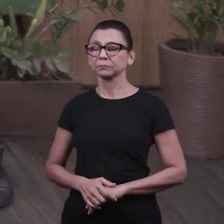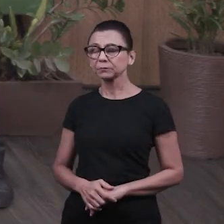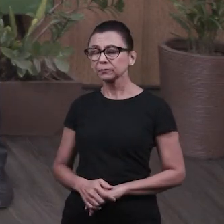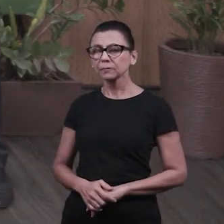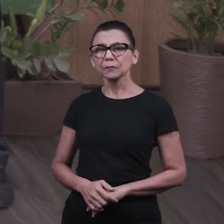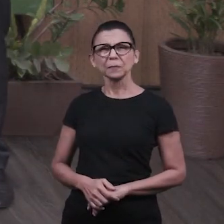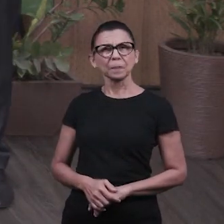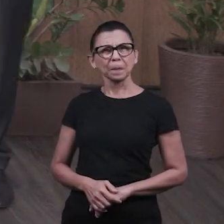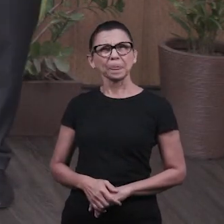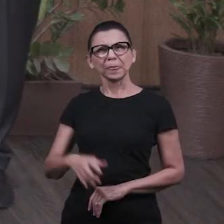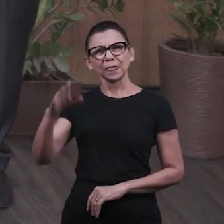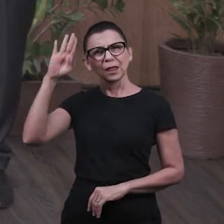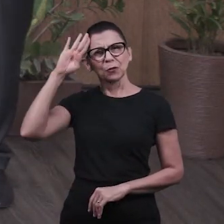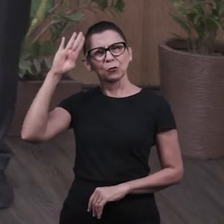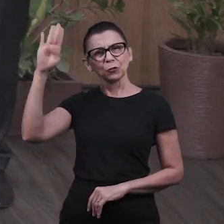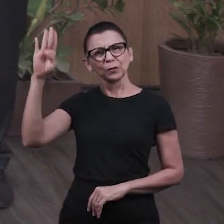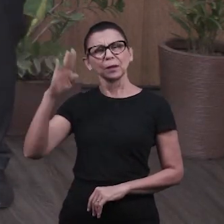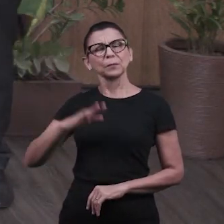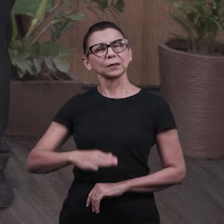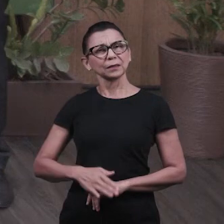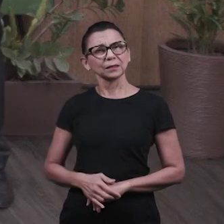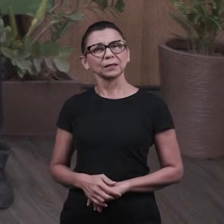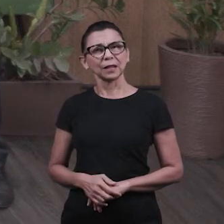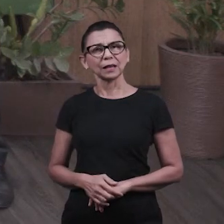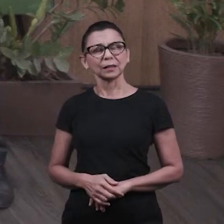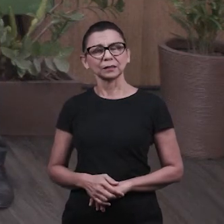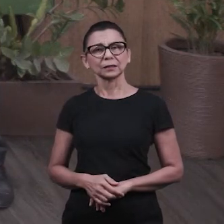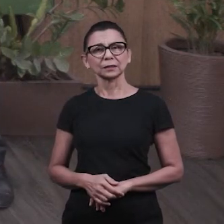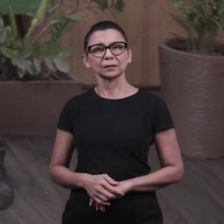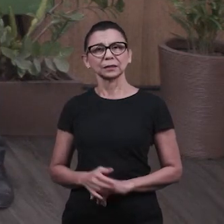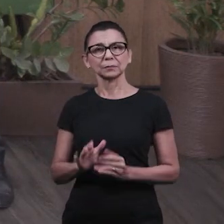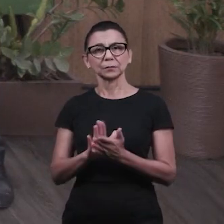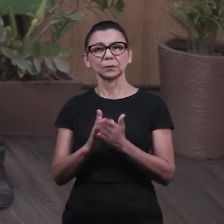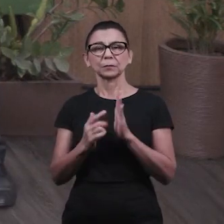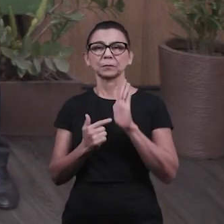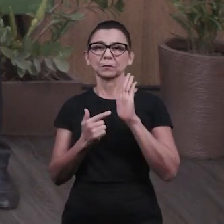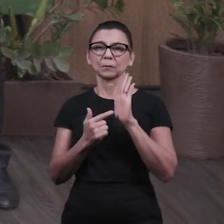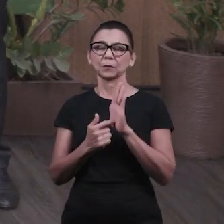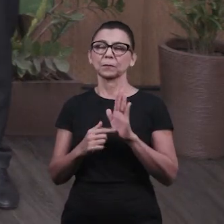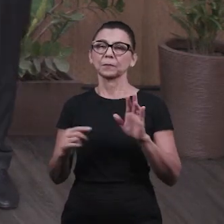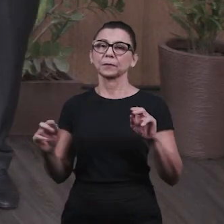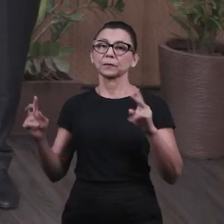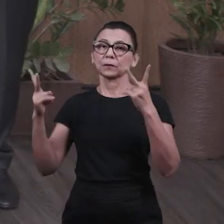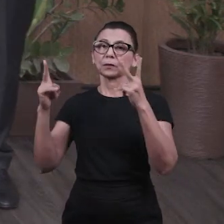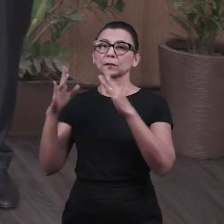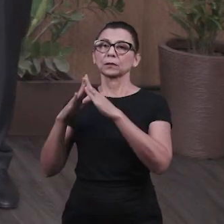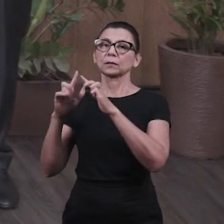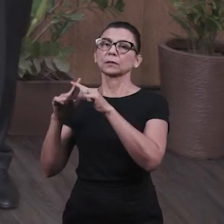éléments fondamentaux dans la Bible et pour la victoire de l'Église fidèle. Mais le chrétien